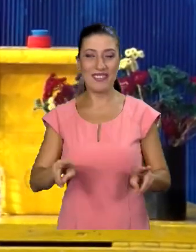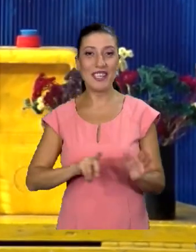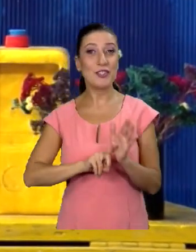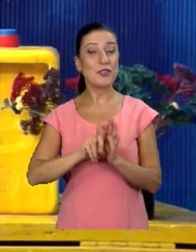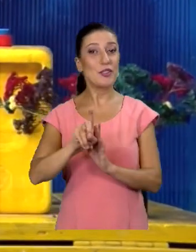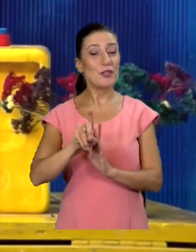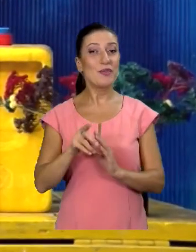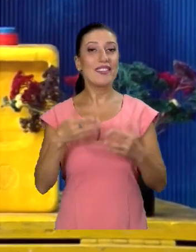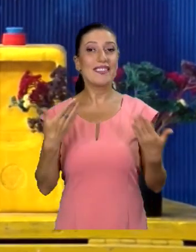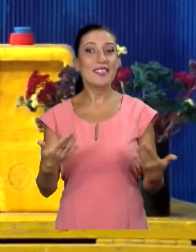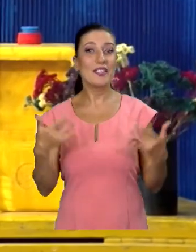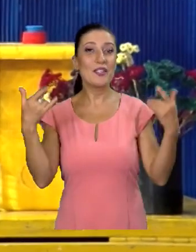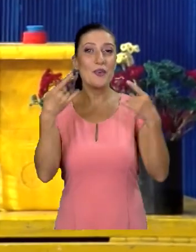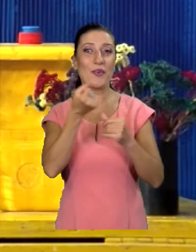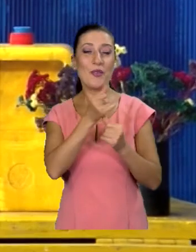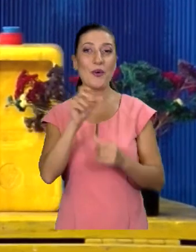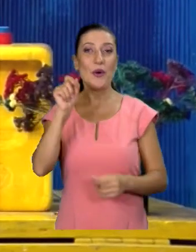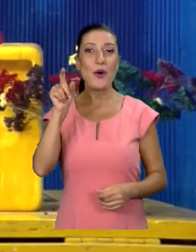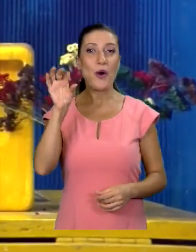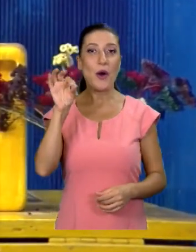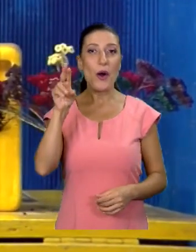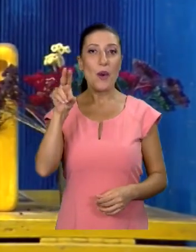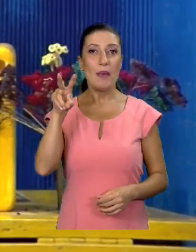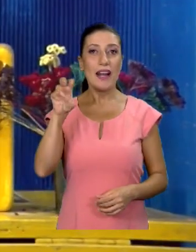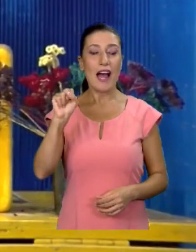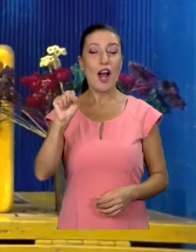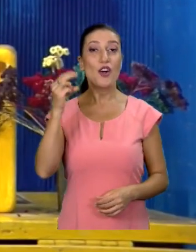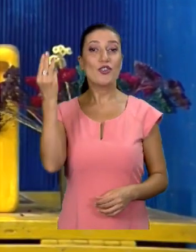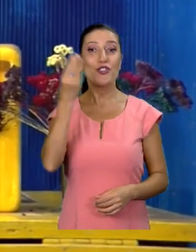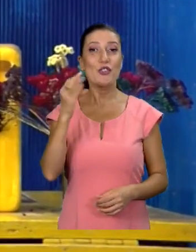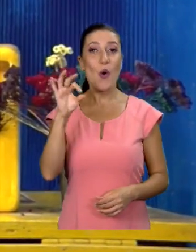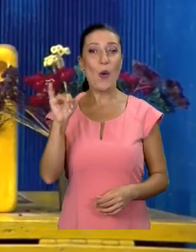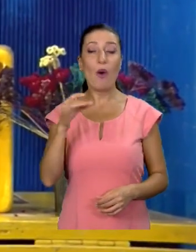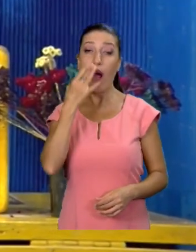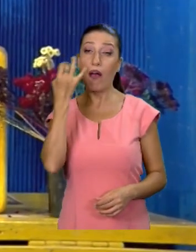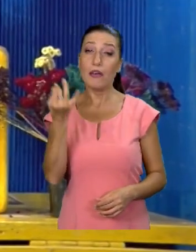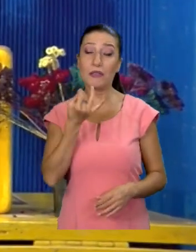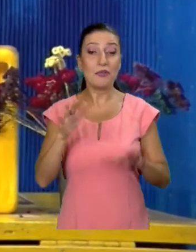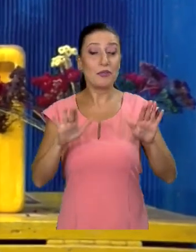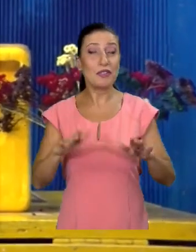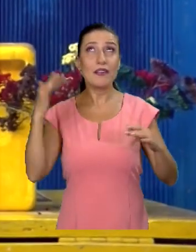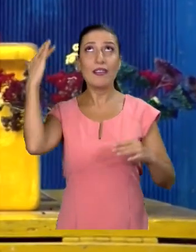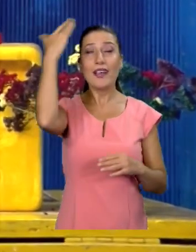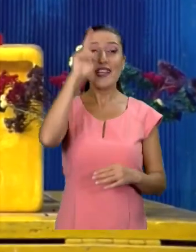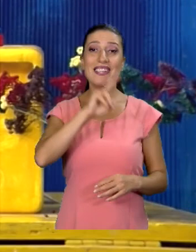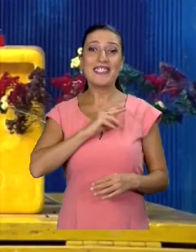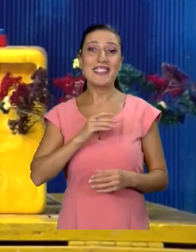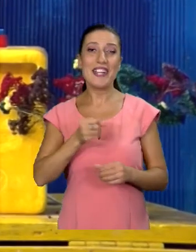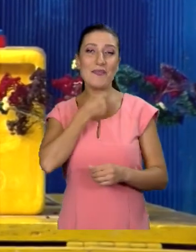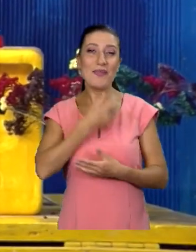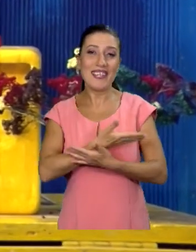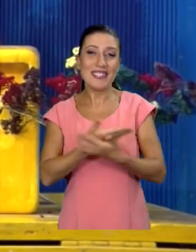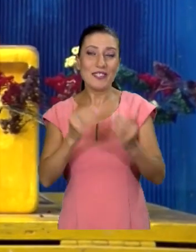sksumen hertakan hop la shown eta kirkir teget ye zerke sireli pastikner metikner o ases